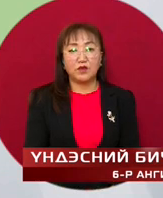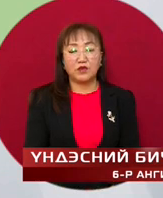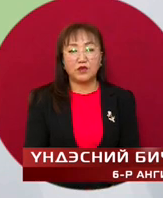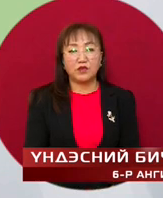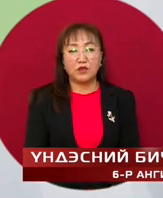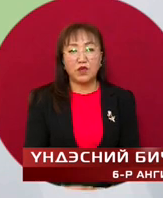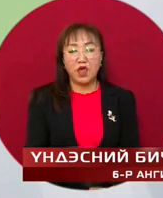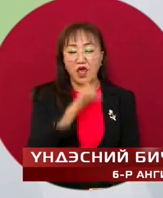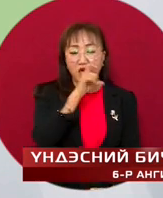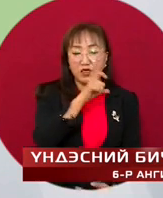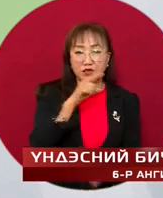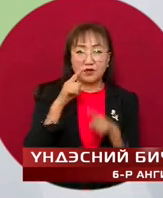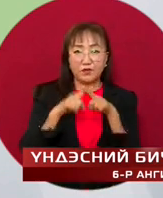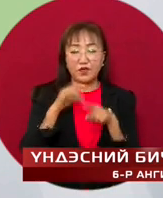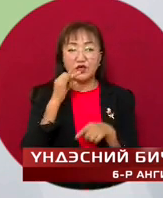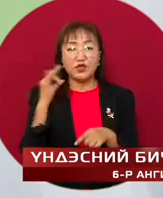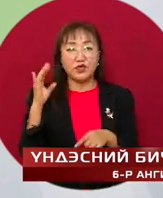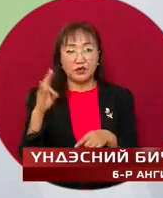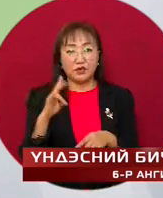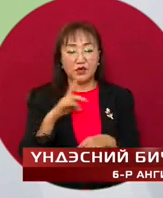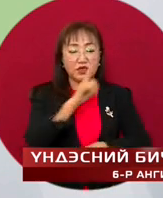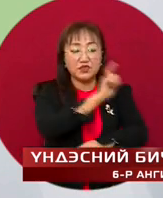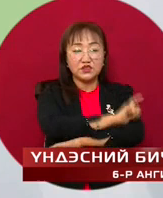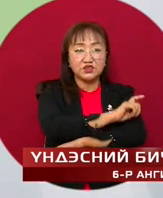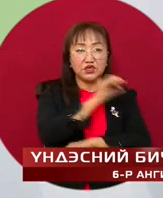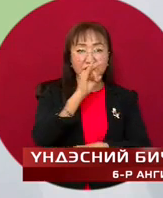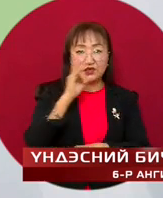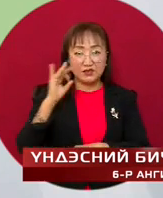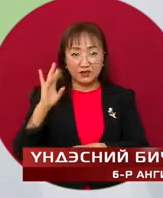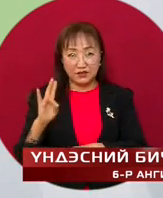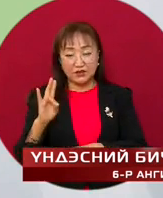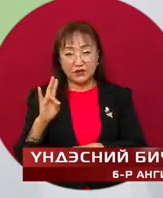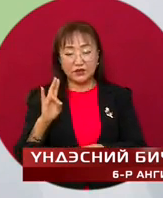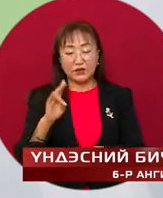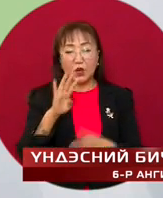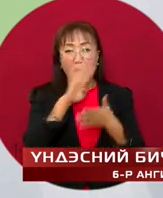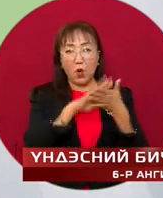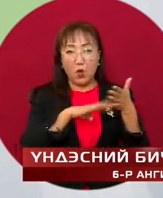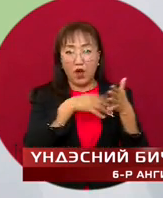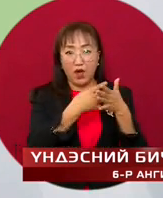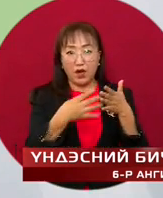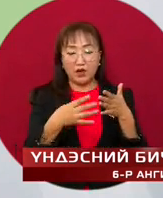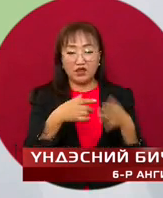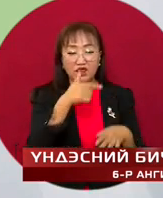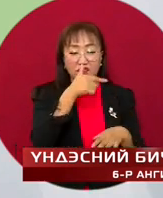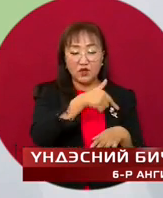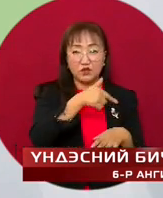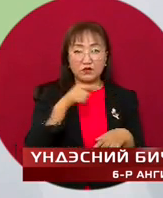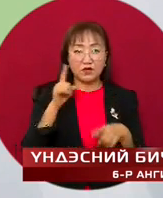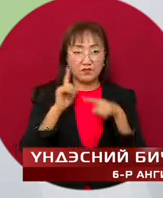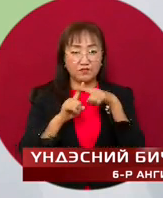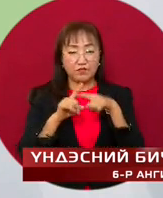ийн залгсан байна. Хичээлийн хуваар. Гэгүүлэгчээр төгсөг учраас үүн нөхцөлийг бичсэн байна.